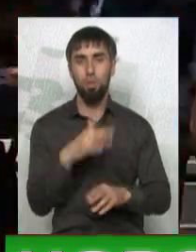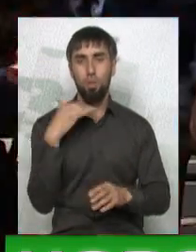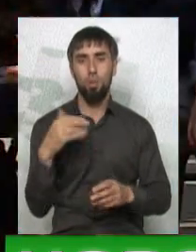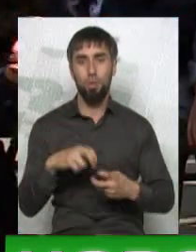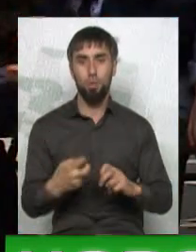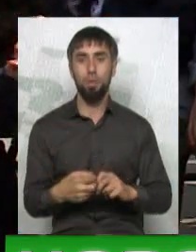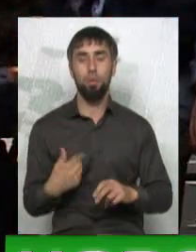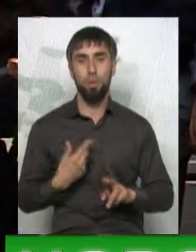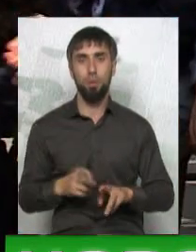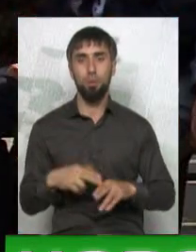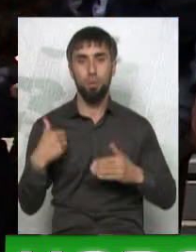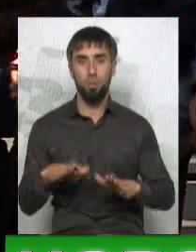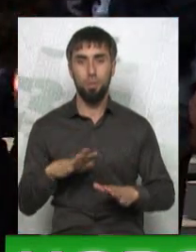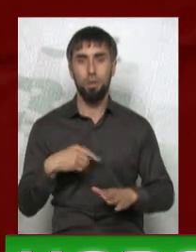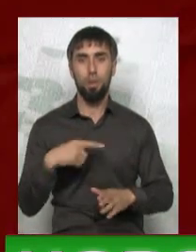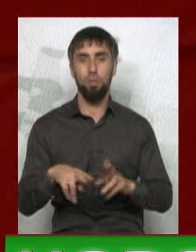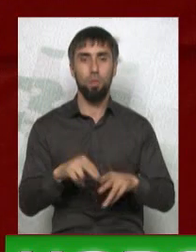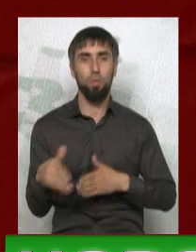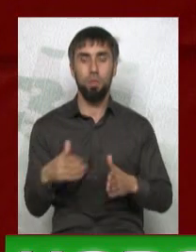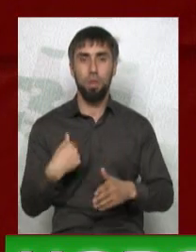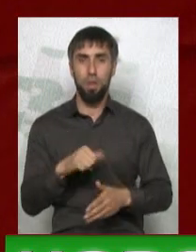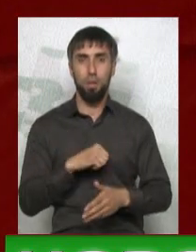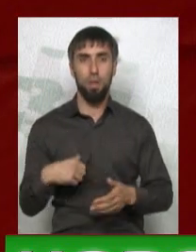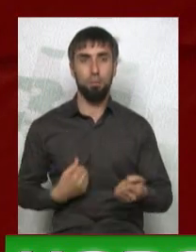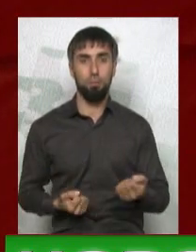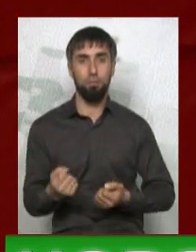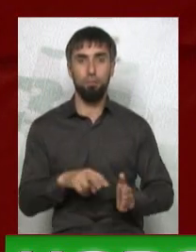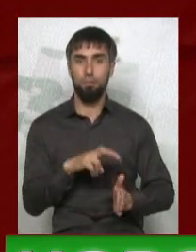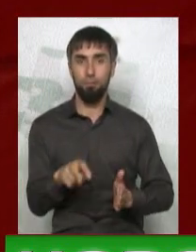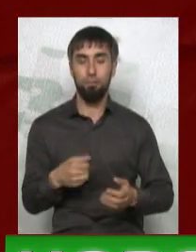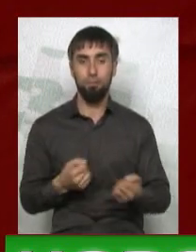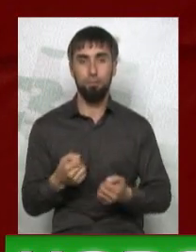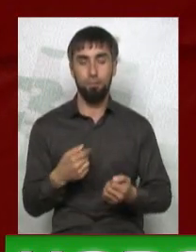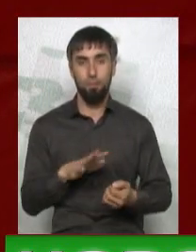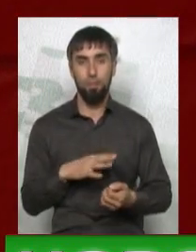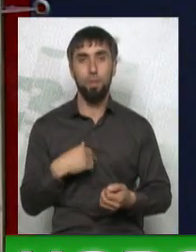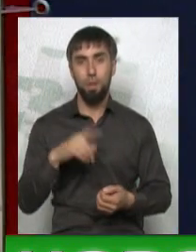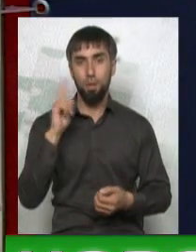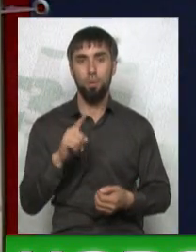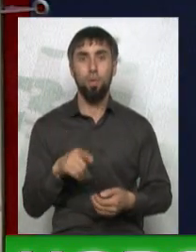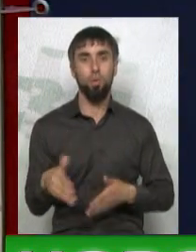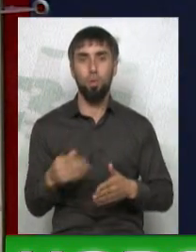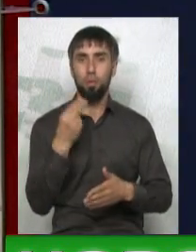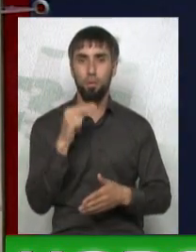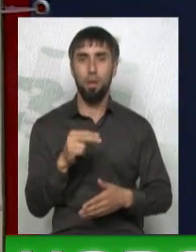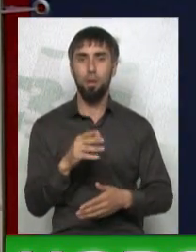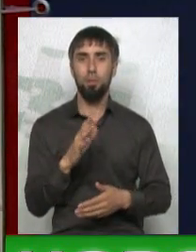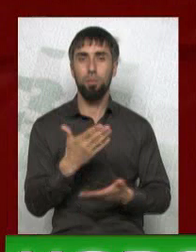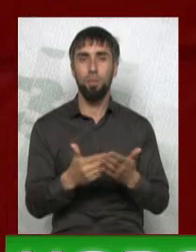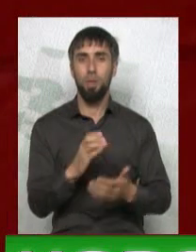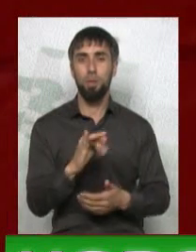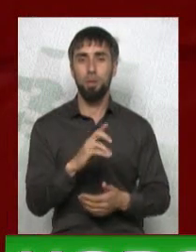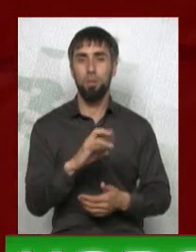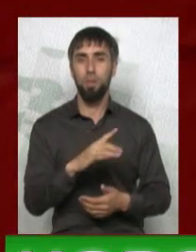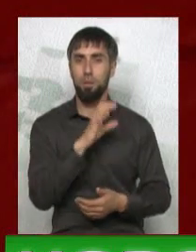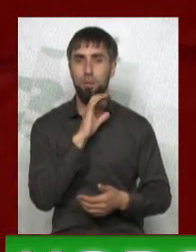дорогу. А вовсе за рулем Винусу. Я знаю, что дорога сама по себе великолепная. Сибряди, там,